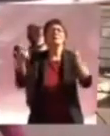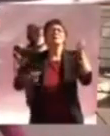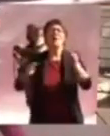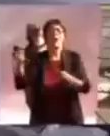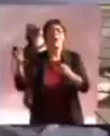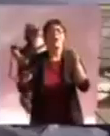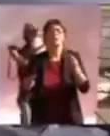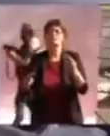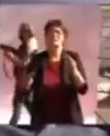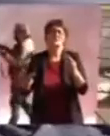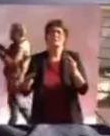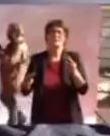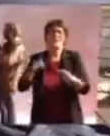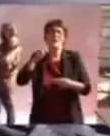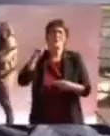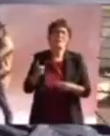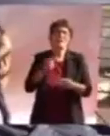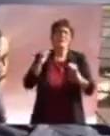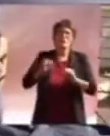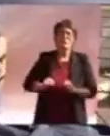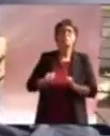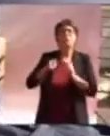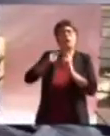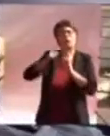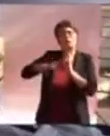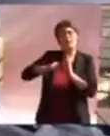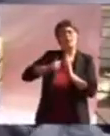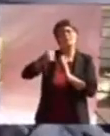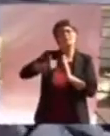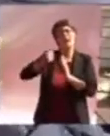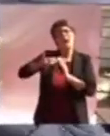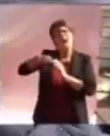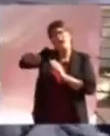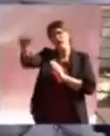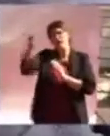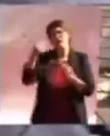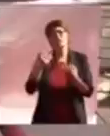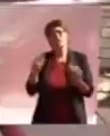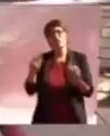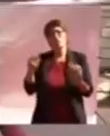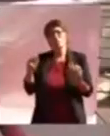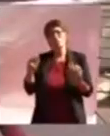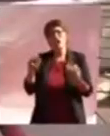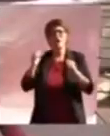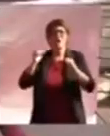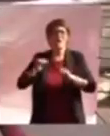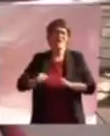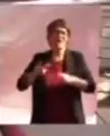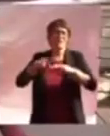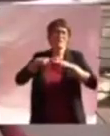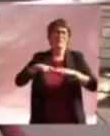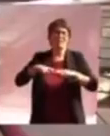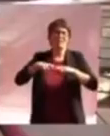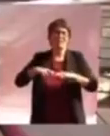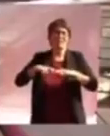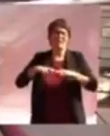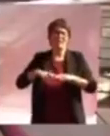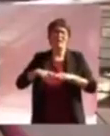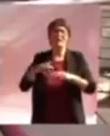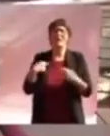essere mantenute anche nei mesi e negli anni a venire in attesa che si faccia la riforma più